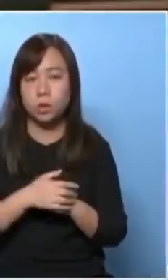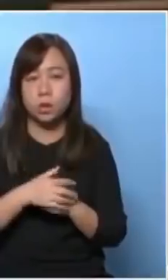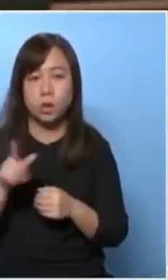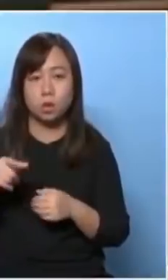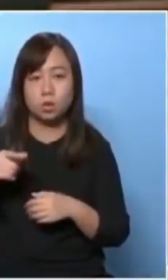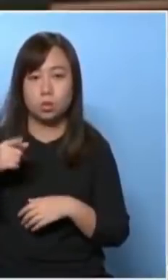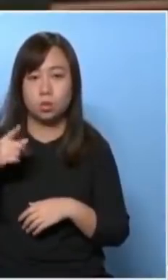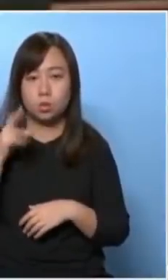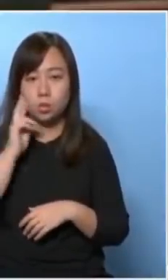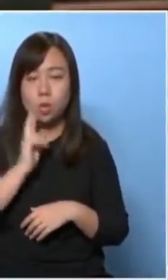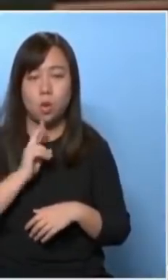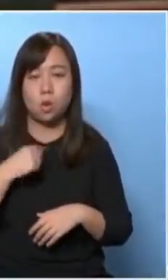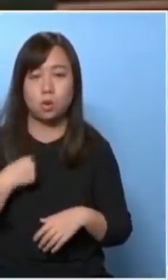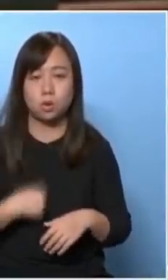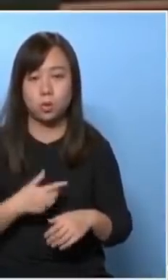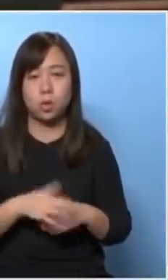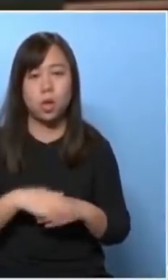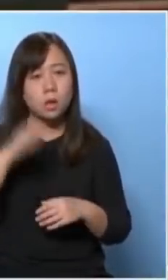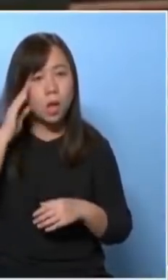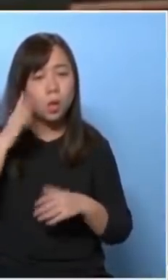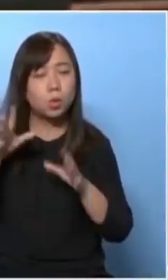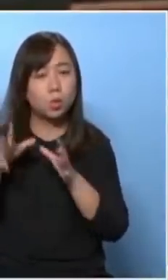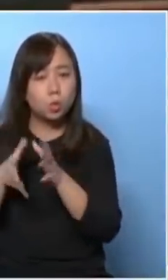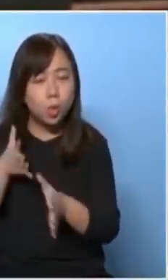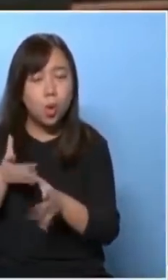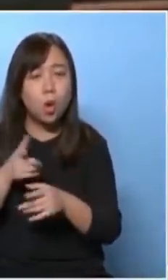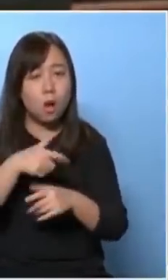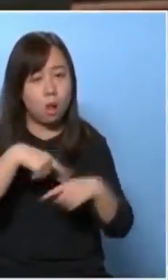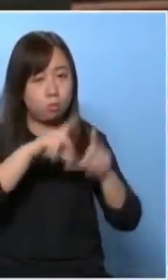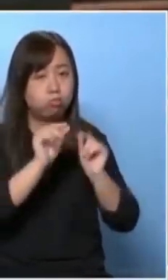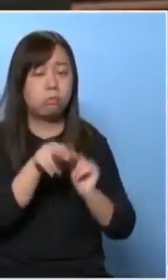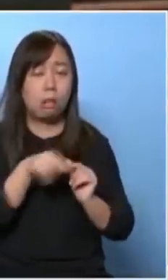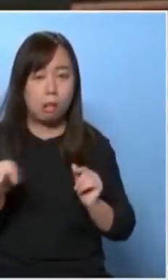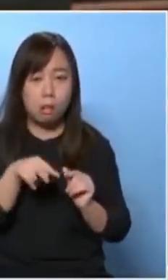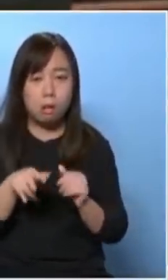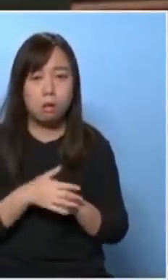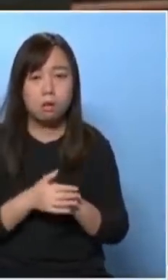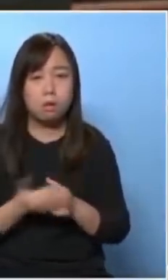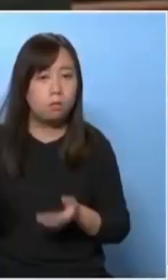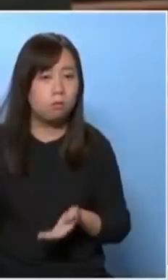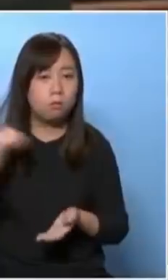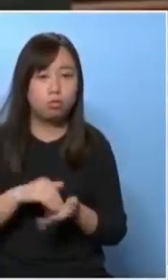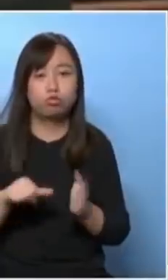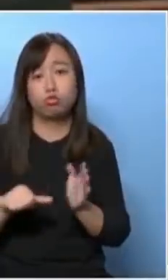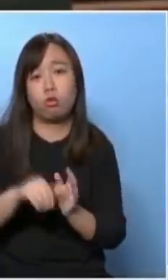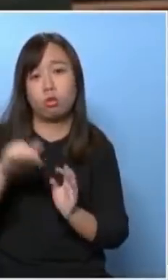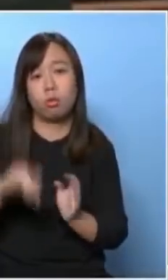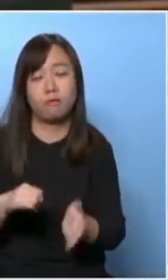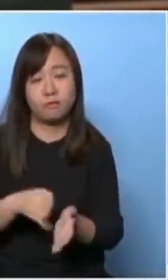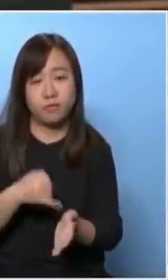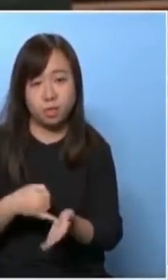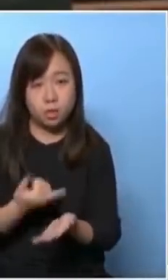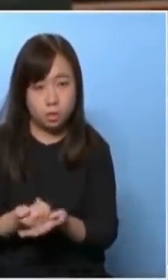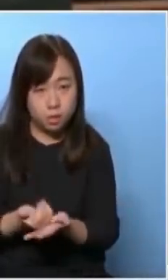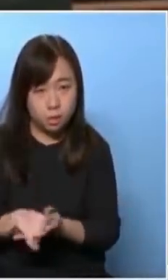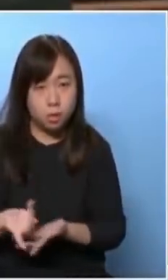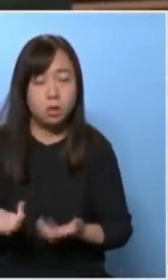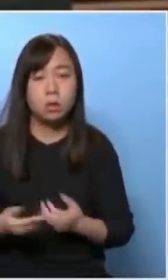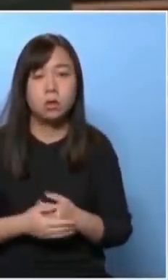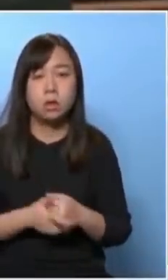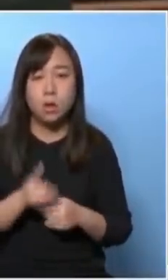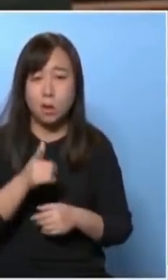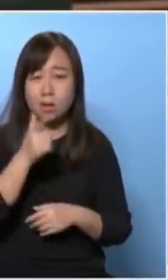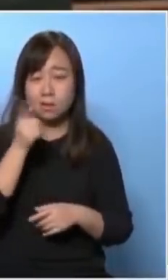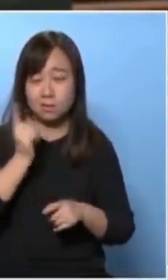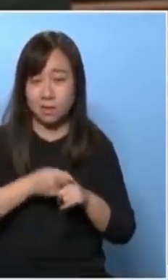席，警隊就是跟你林鄭月娥一樣史上最低分咯，你還好意思